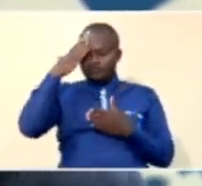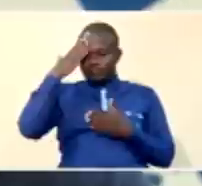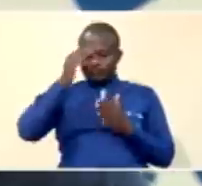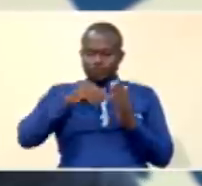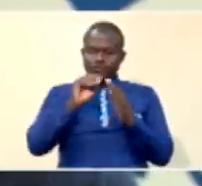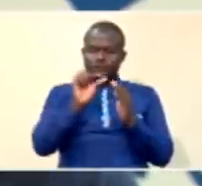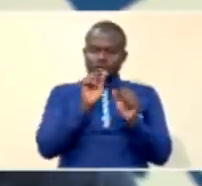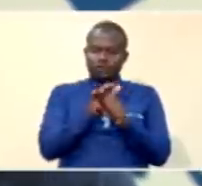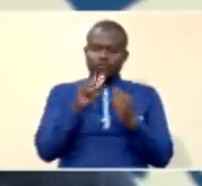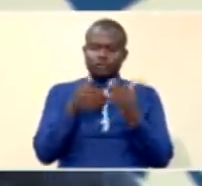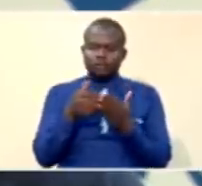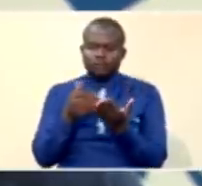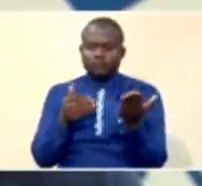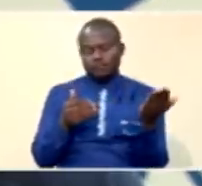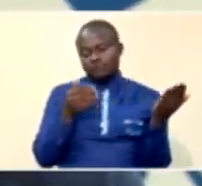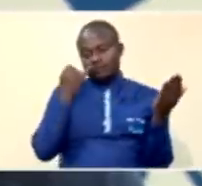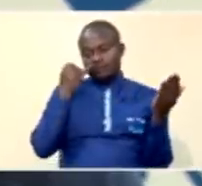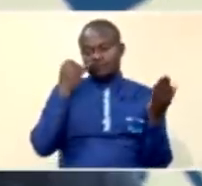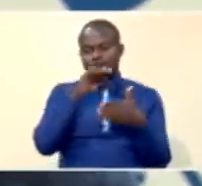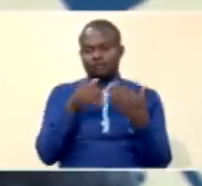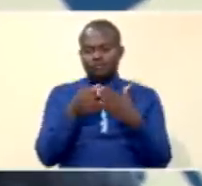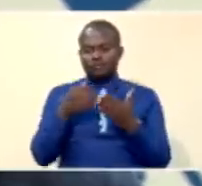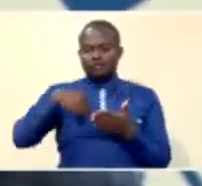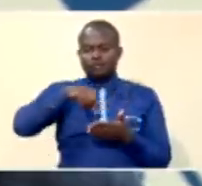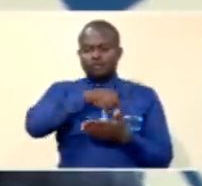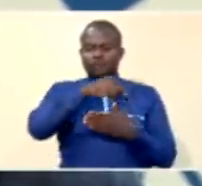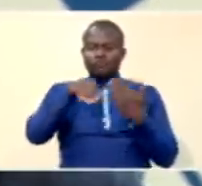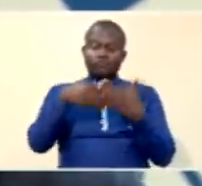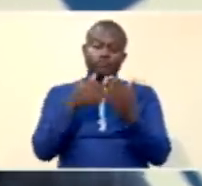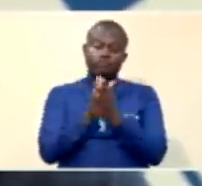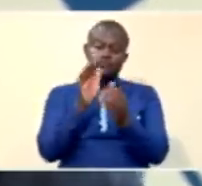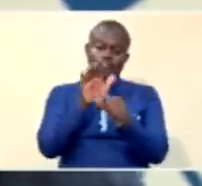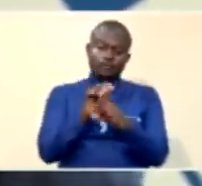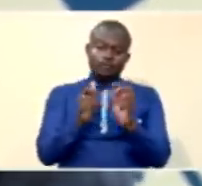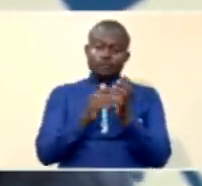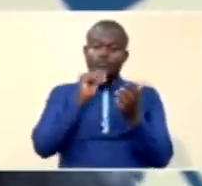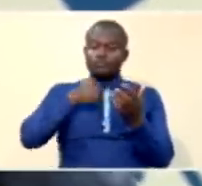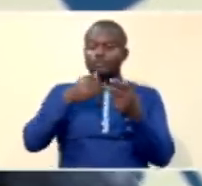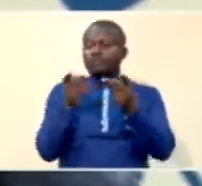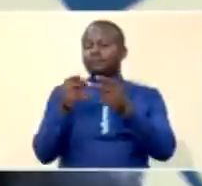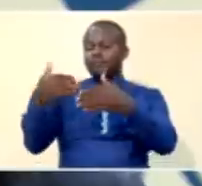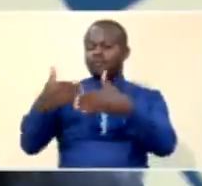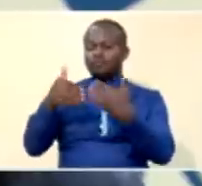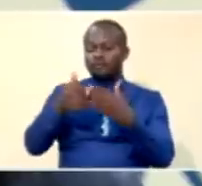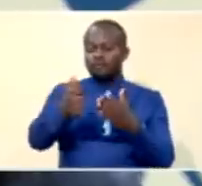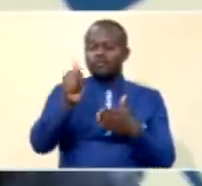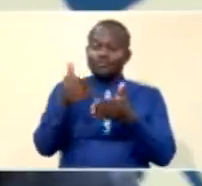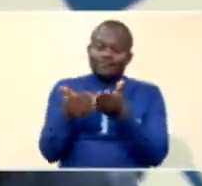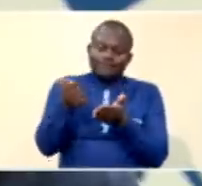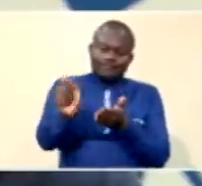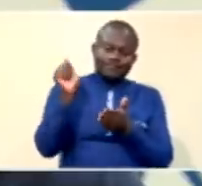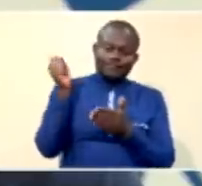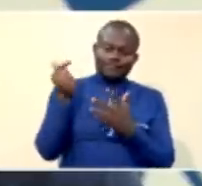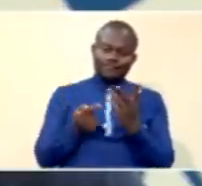cyane. Kugira ngo usome rero ni ibitabo niba binahari ari byinshi ariko udafite aho ubisanga hafi yawe. Hafi yawe buri hari